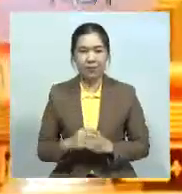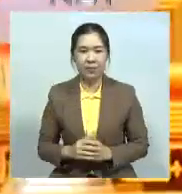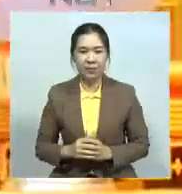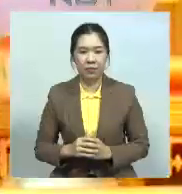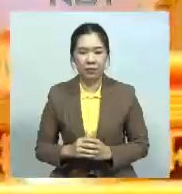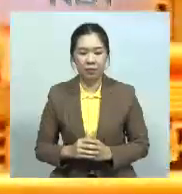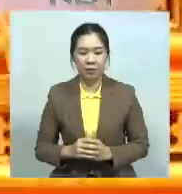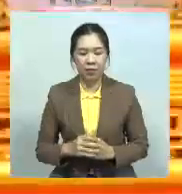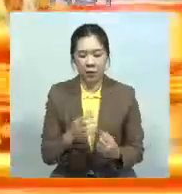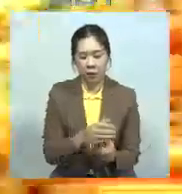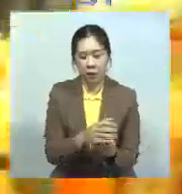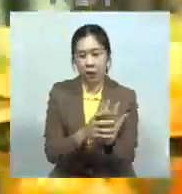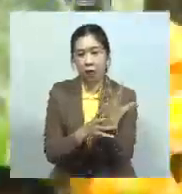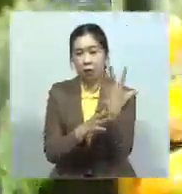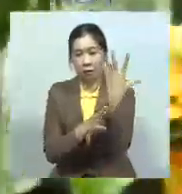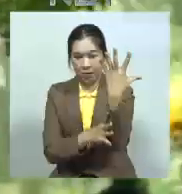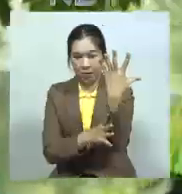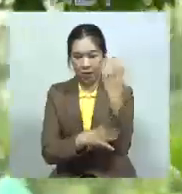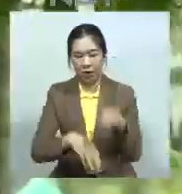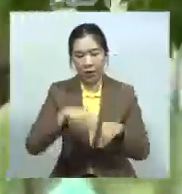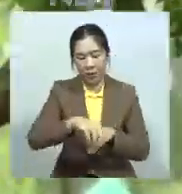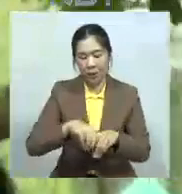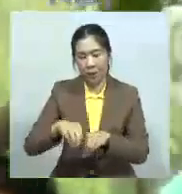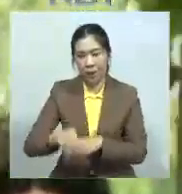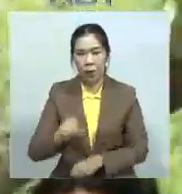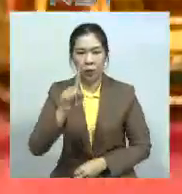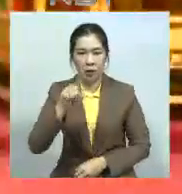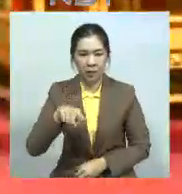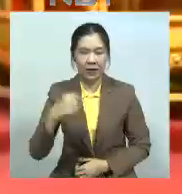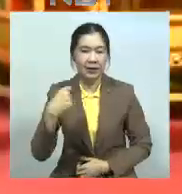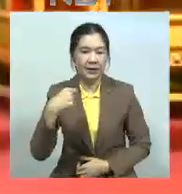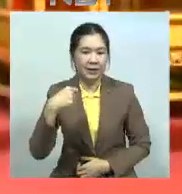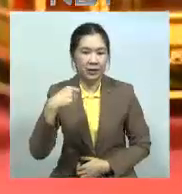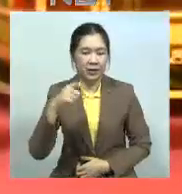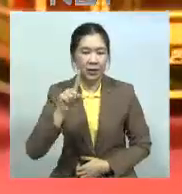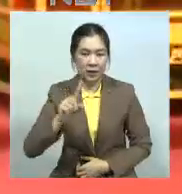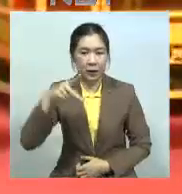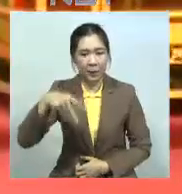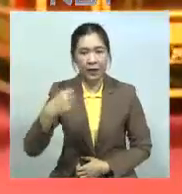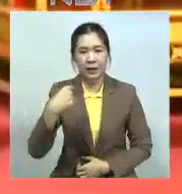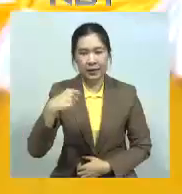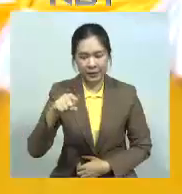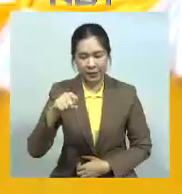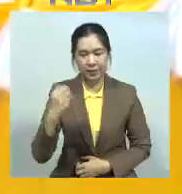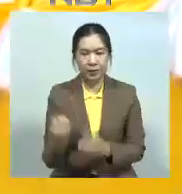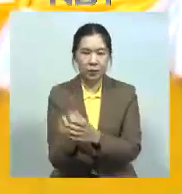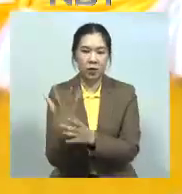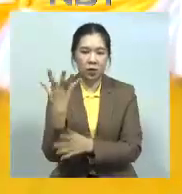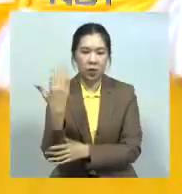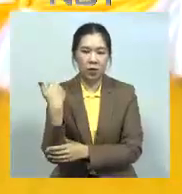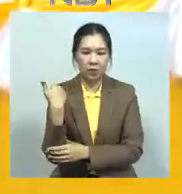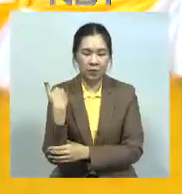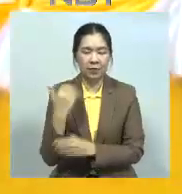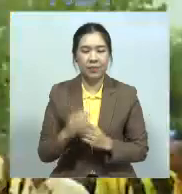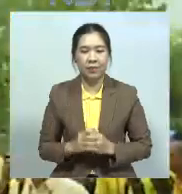มปลูกต้นหางนกยูงฝรั่งจำนวน 1,010 ต้นที่สวนวชิระเบญจทัศน์ตามโครงการประชารัฐร่วมใจปลูกต้นไม้